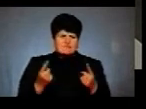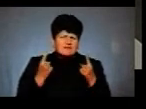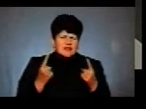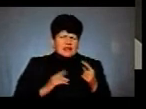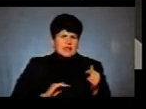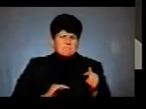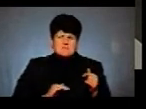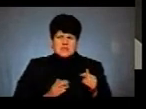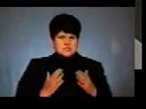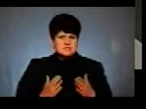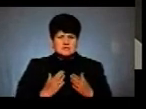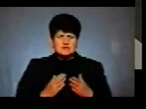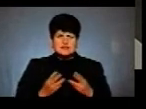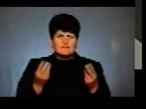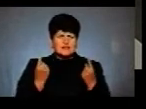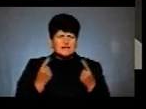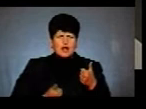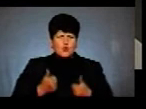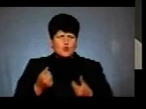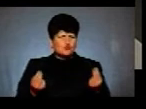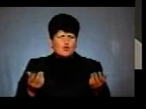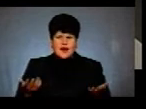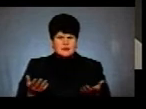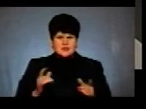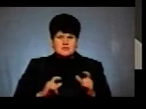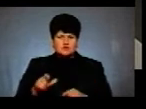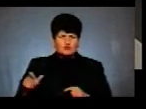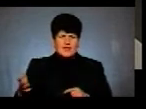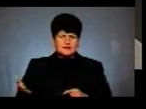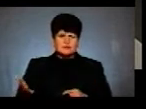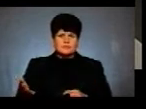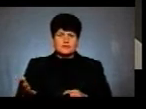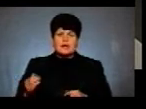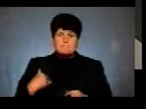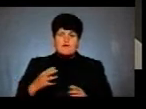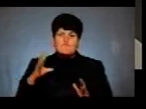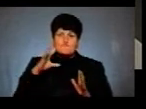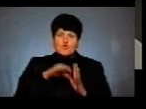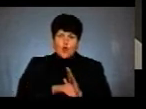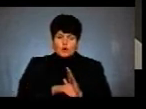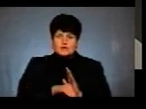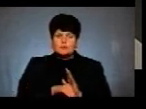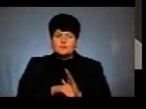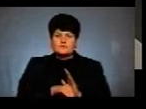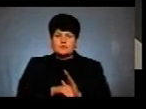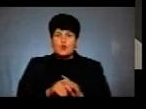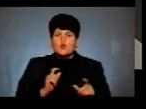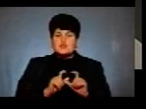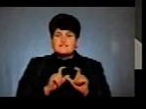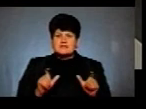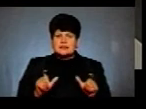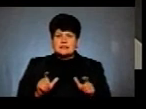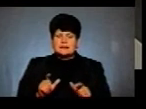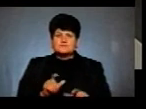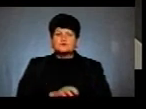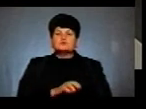дуже сильно поділений, там де жорстка дуже конкуренція за студентів, і ми входимо в нішу от якраз університетів